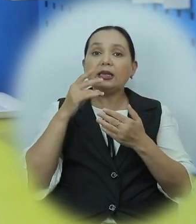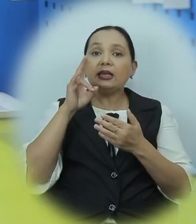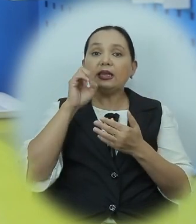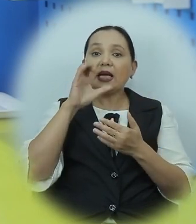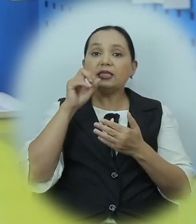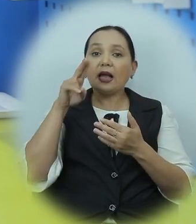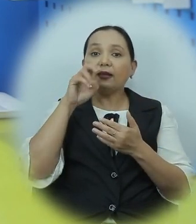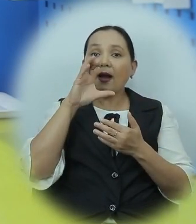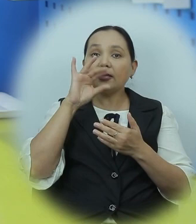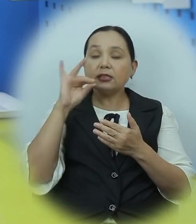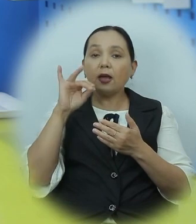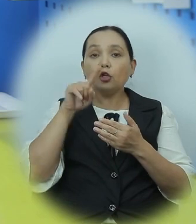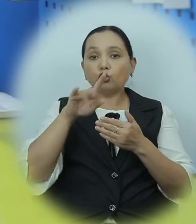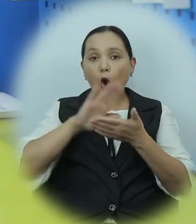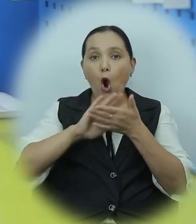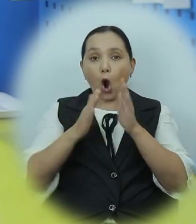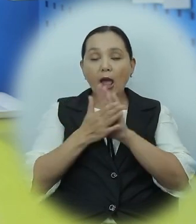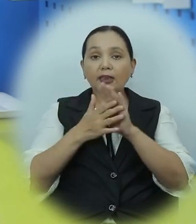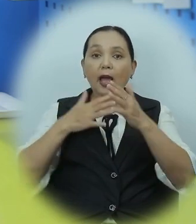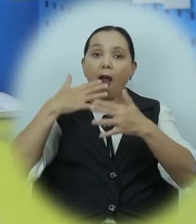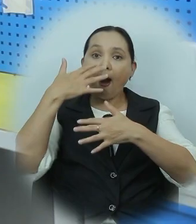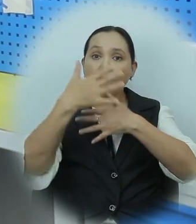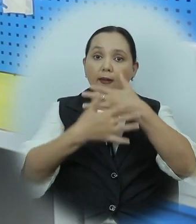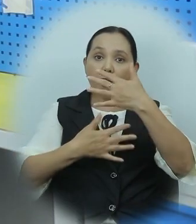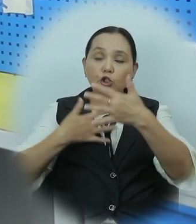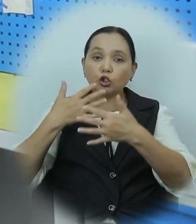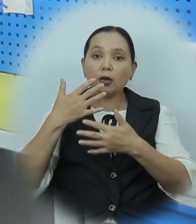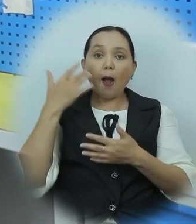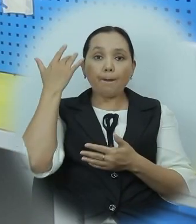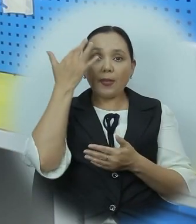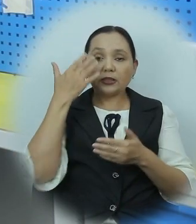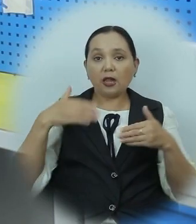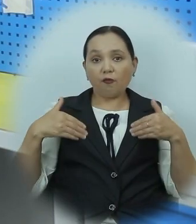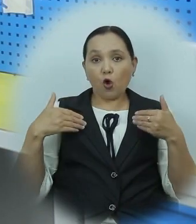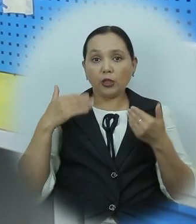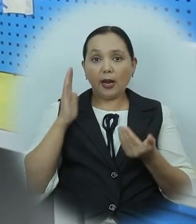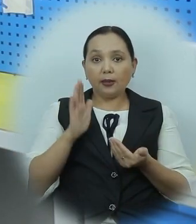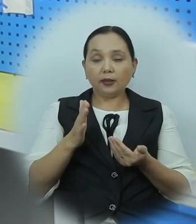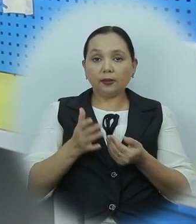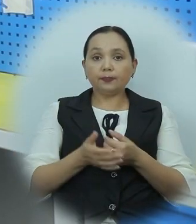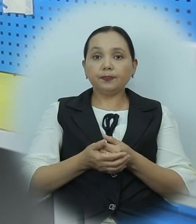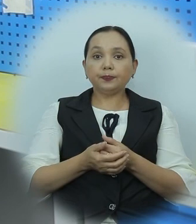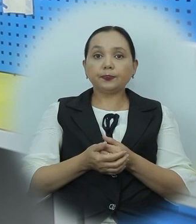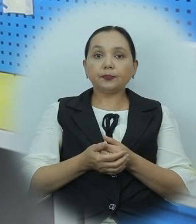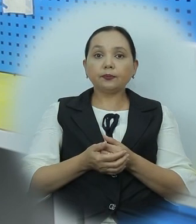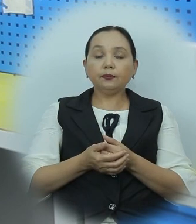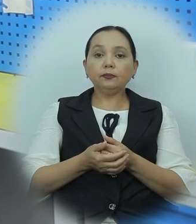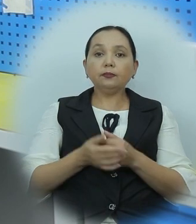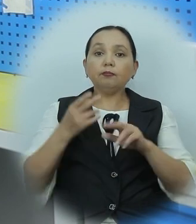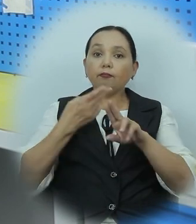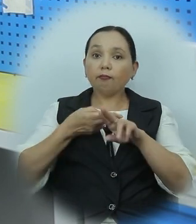ham xuddi shu holatda aralashtirish maqsadida foydalaniladi.